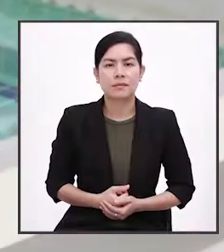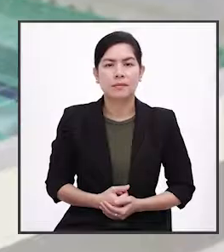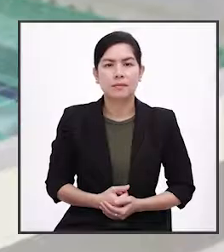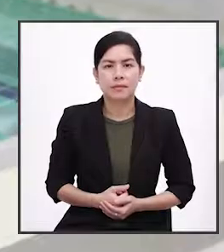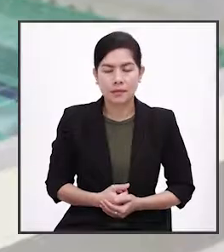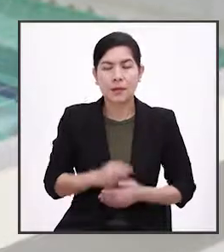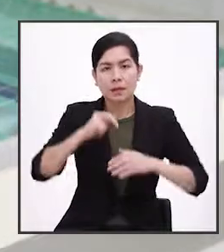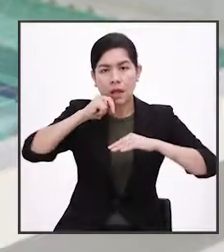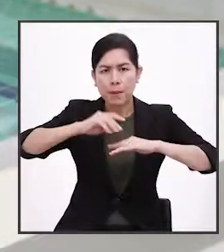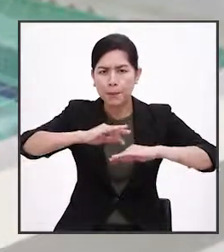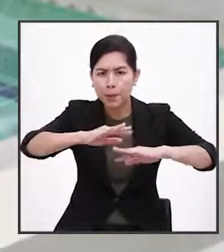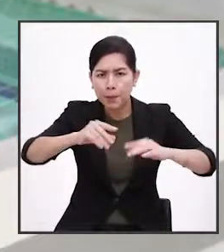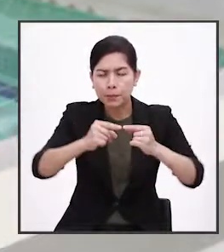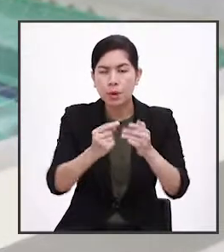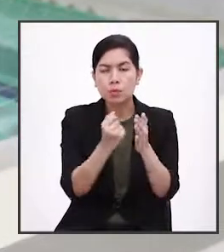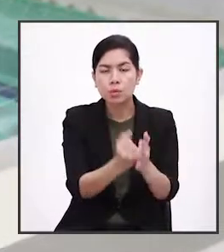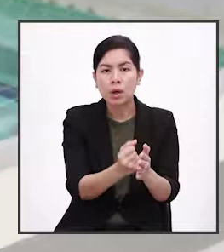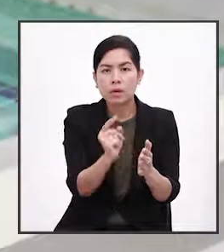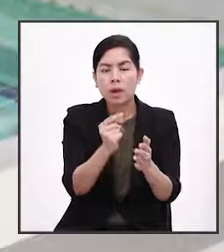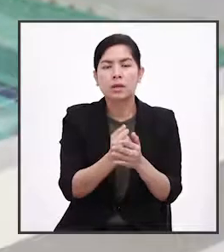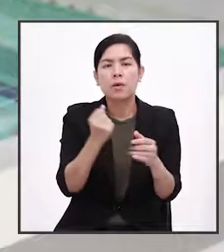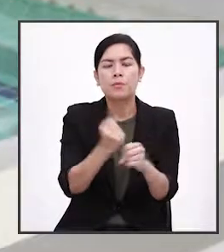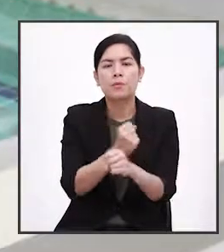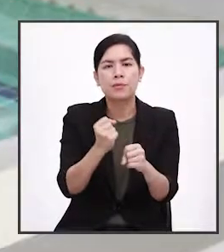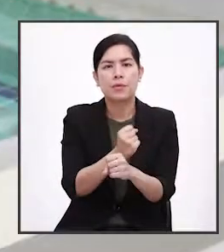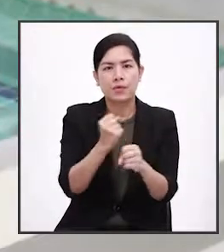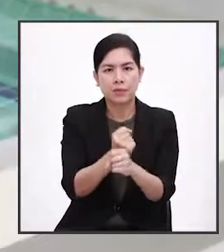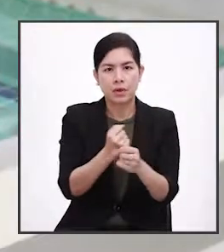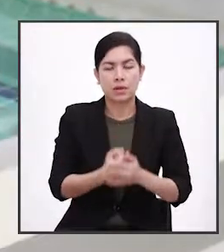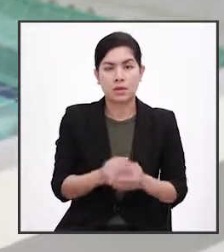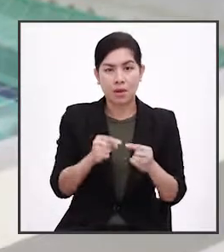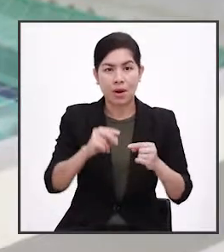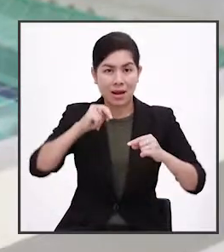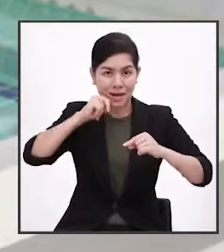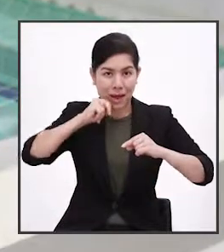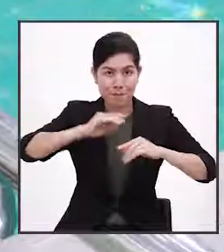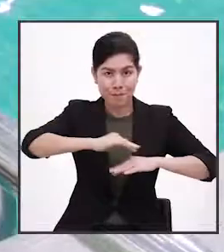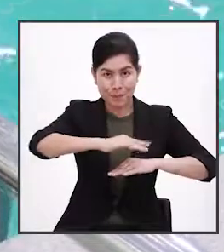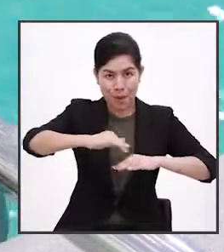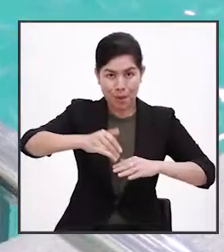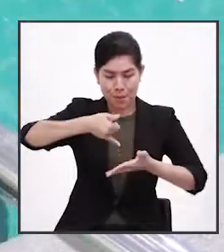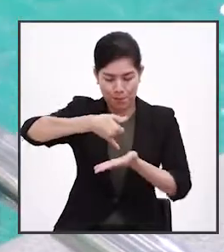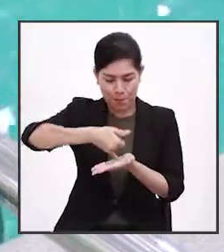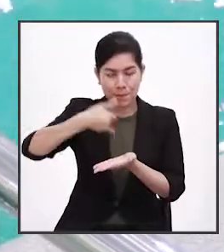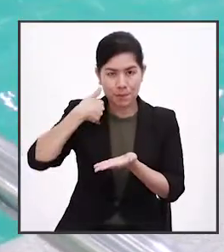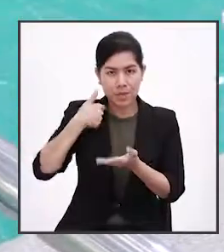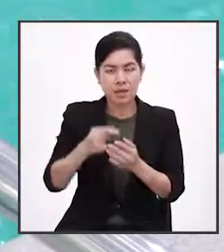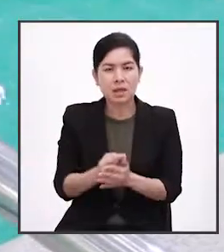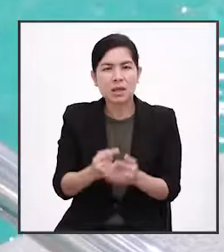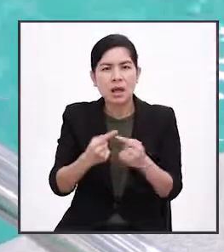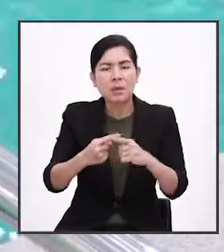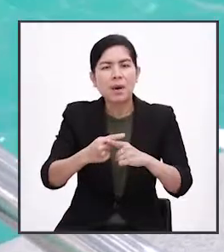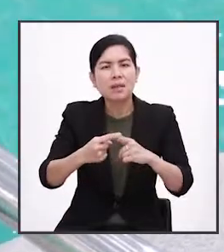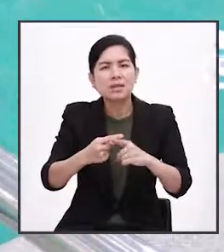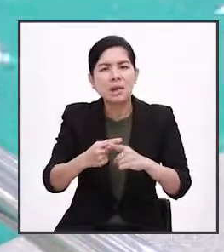ทาราบำบัดประโยชน์ของมันเนี่ยแน่นอนเลยคือการฝึกในน้ำเนี่ยด้วยแรงพยุงของน้ำและแรงต้านของน้ำเนี่ยการได้รับบาดเจ็บในขณะออกก